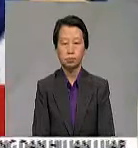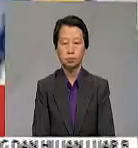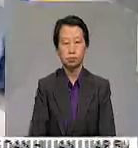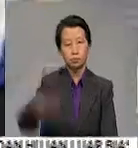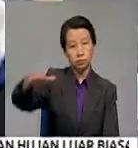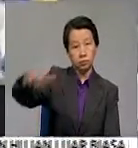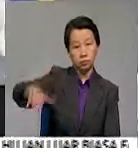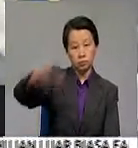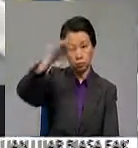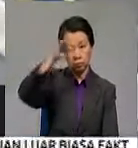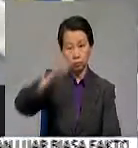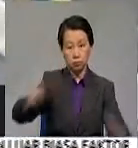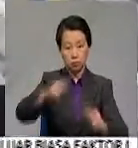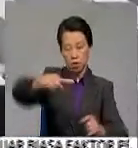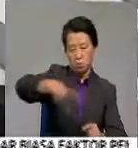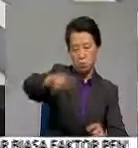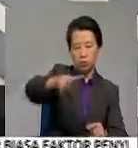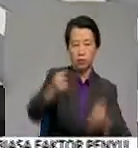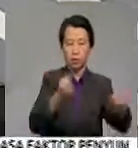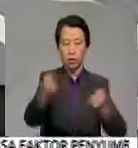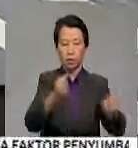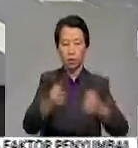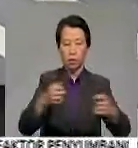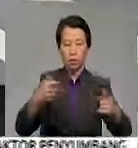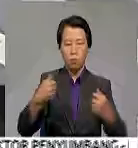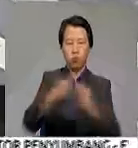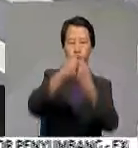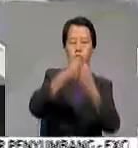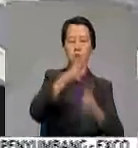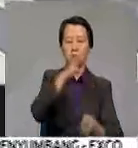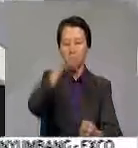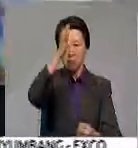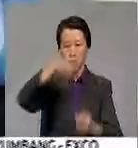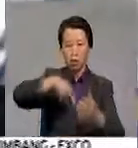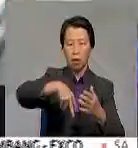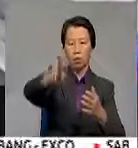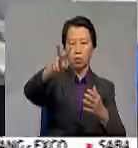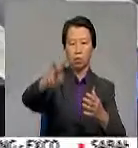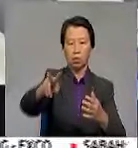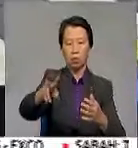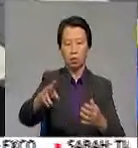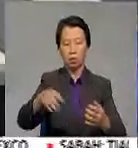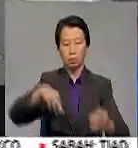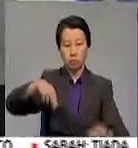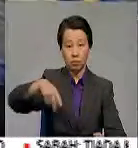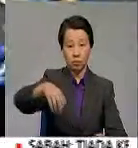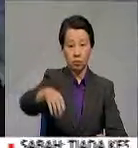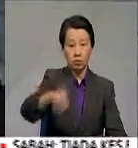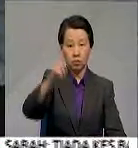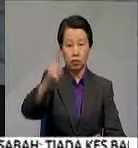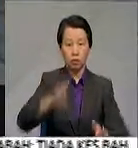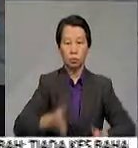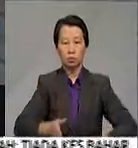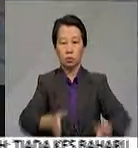Seorang kanak-kanak lelaki bertindak menendang sebuah kereta yang melanggar dia dan ibunya yang sedang melintas di lintasan pejalan kaki sebuah jalan